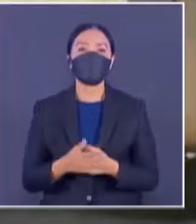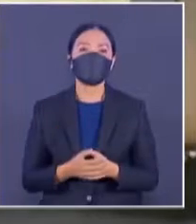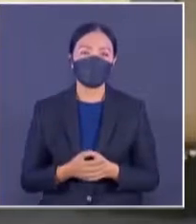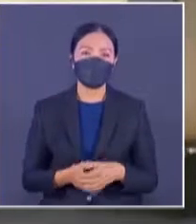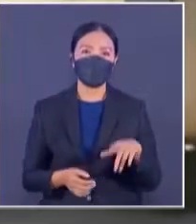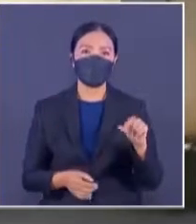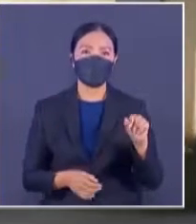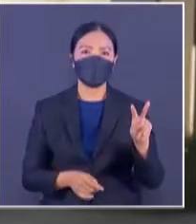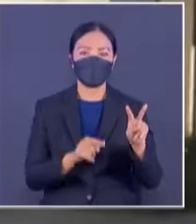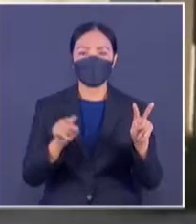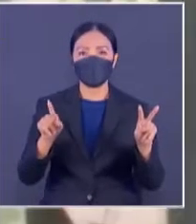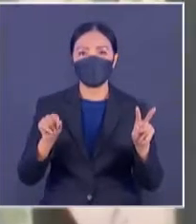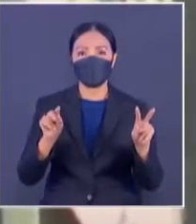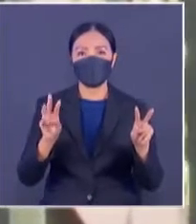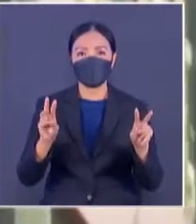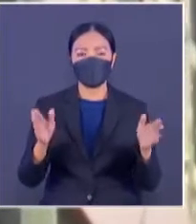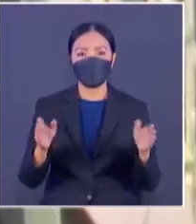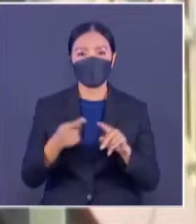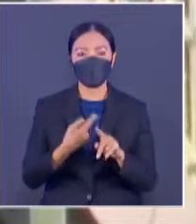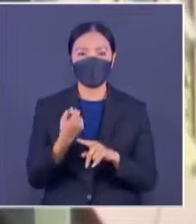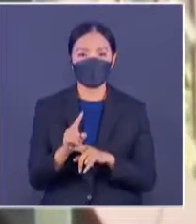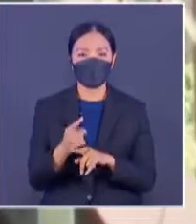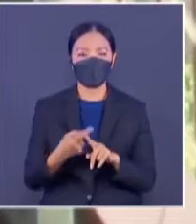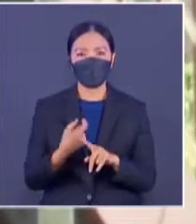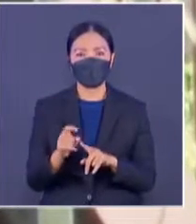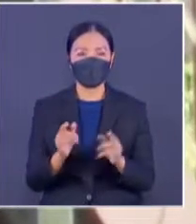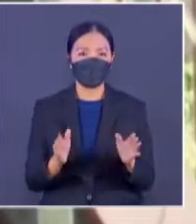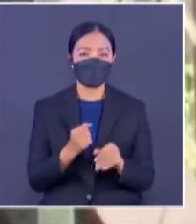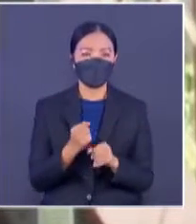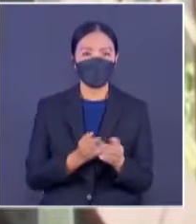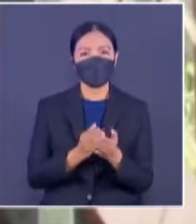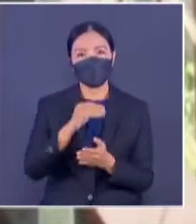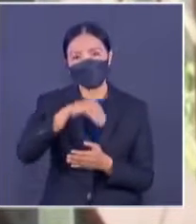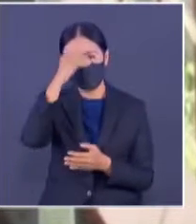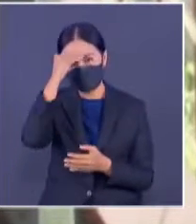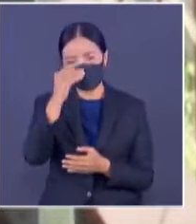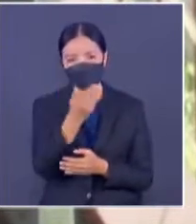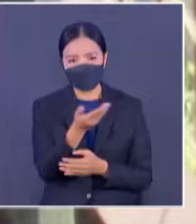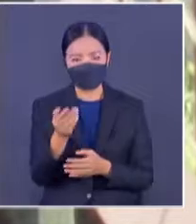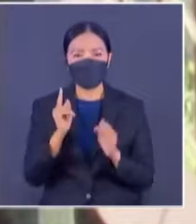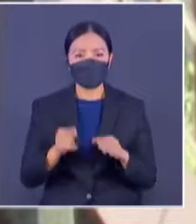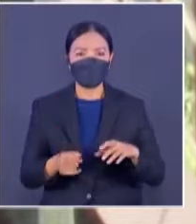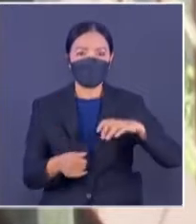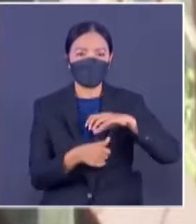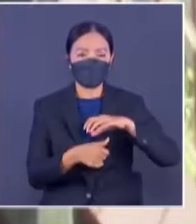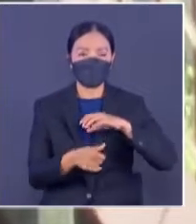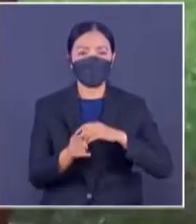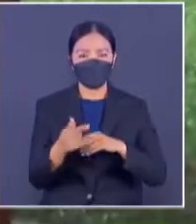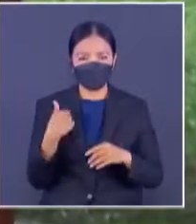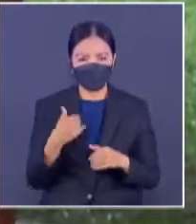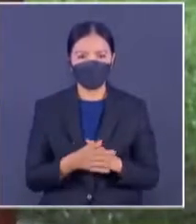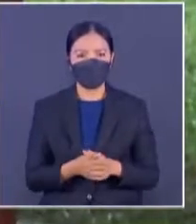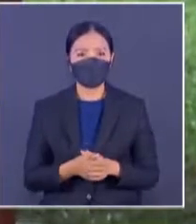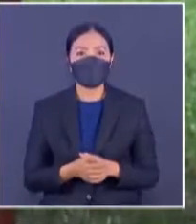ถึง26พฤศจิกายนไปครับพร้อมกันนี้ก็ขอความร่วมมือบุคลากรทางการศึกษาทุกคนครับให้ประจำการอยู่ในที่ตั้ง